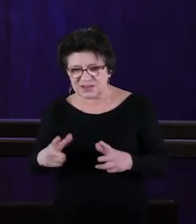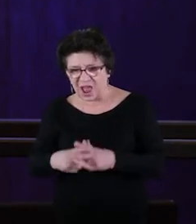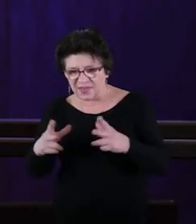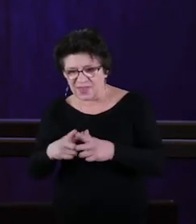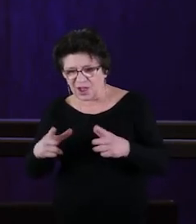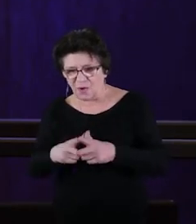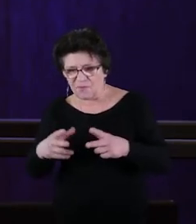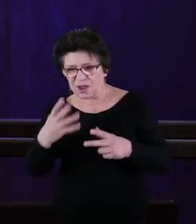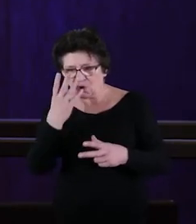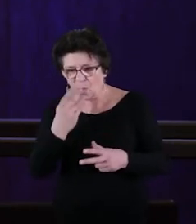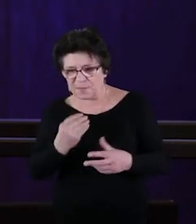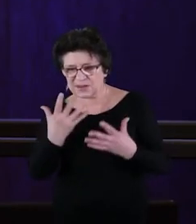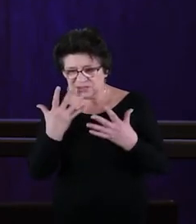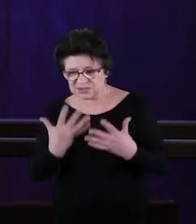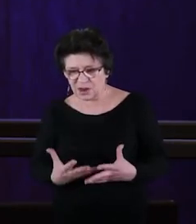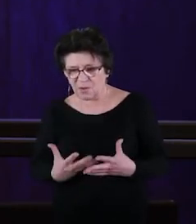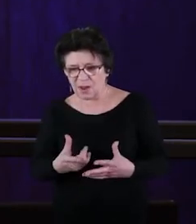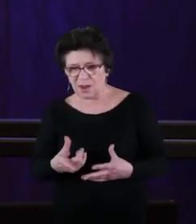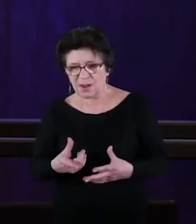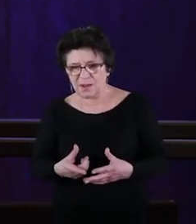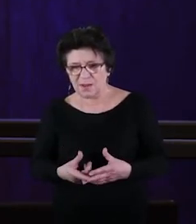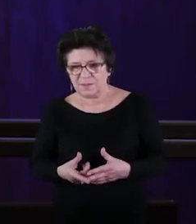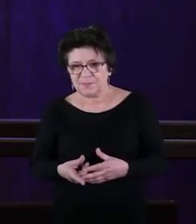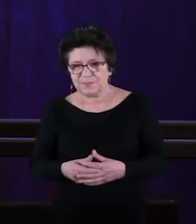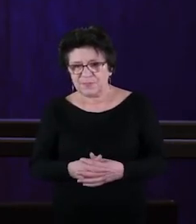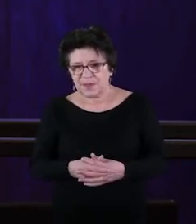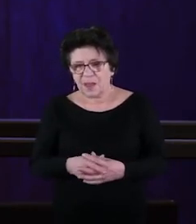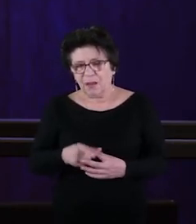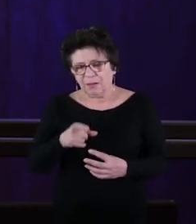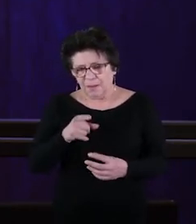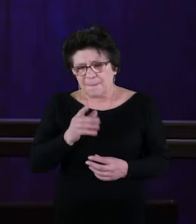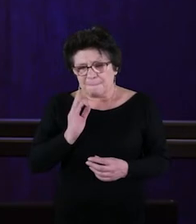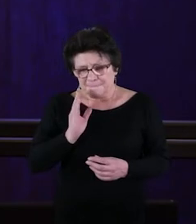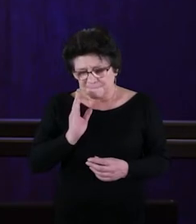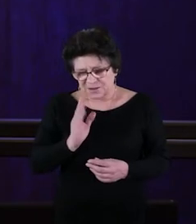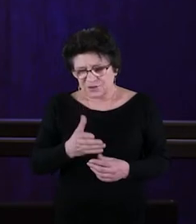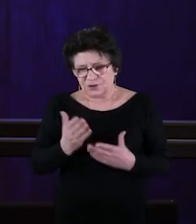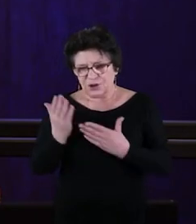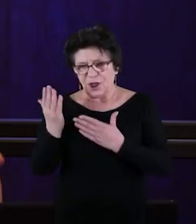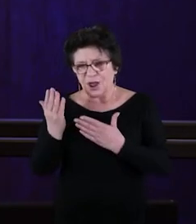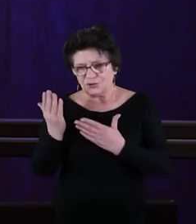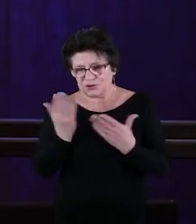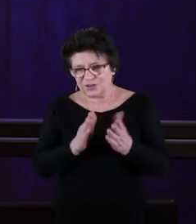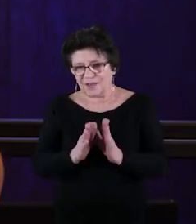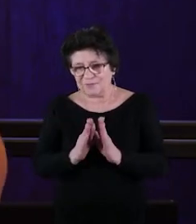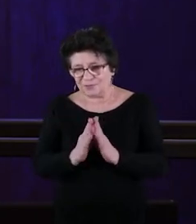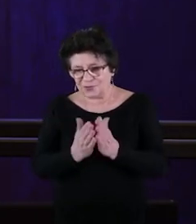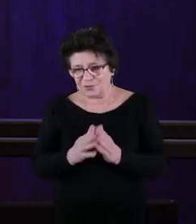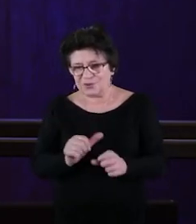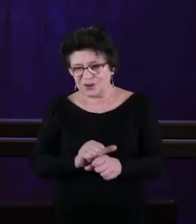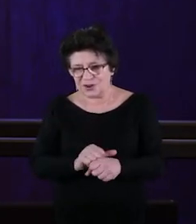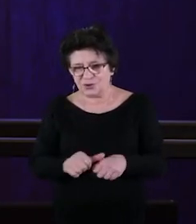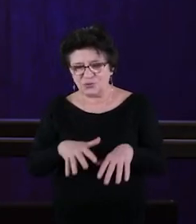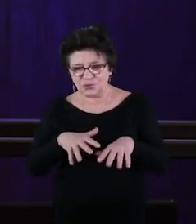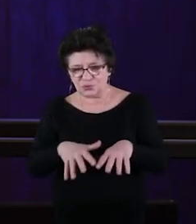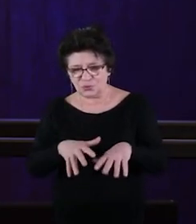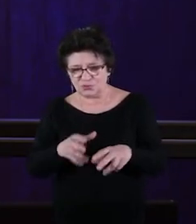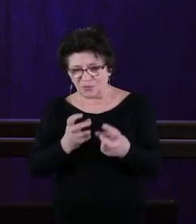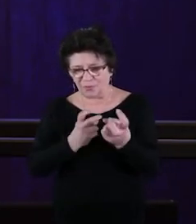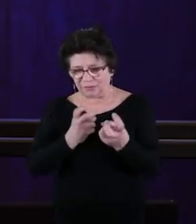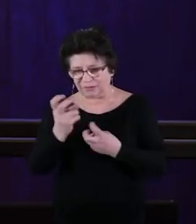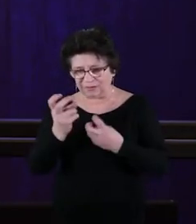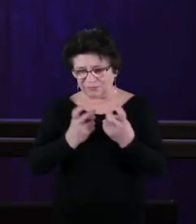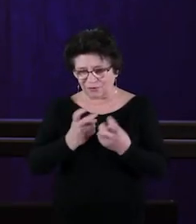wielokrotnie się państwo natknął czytając jakby o losach Bitwy pod Grunwaldem na taką informację że został również